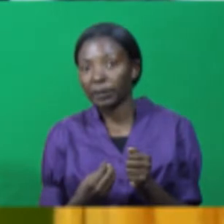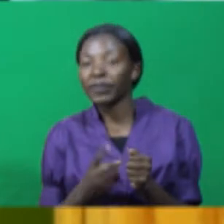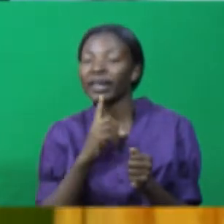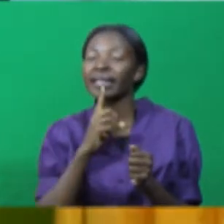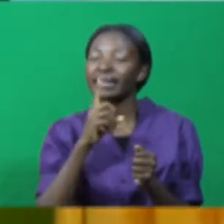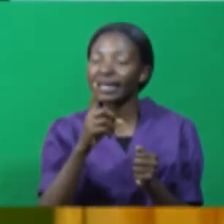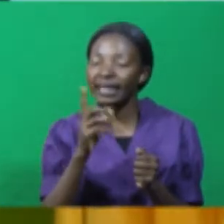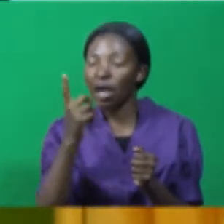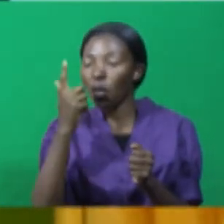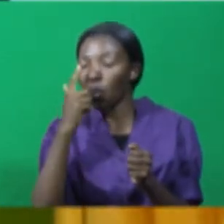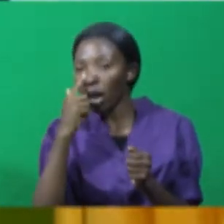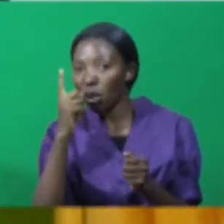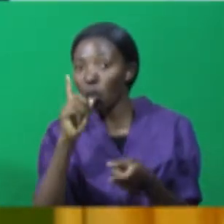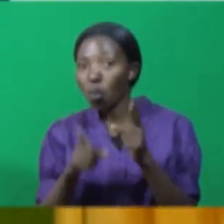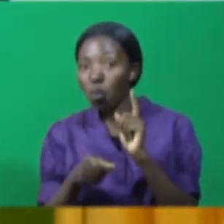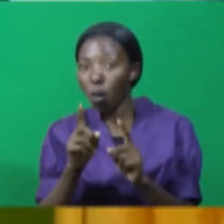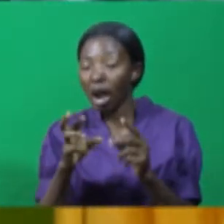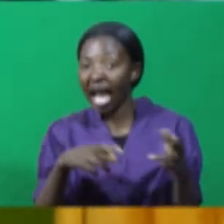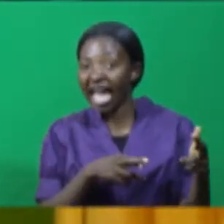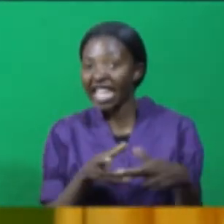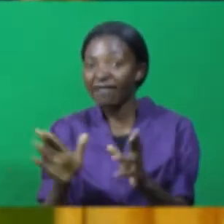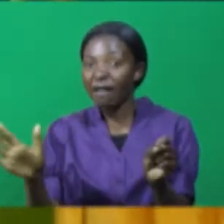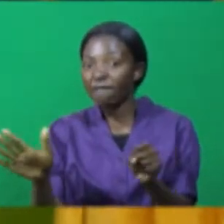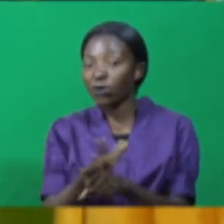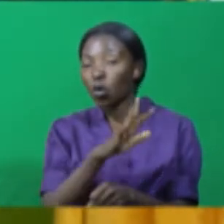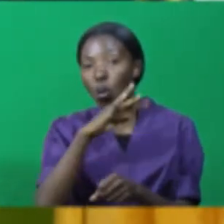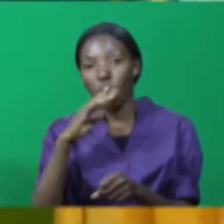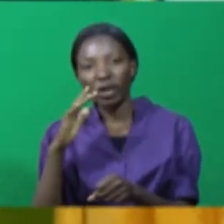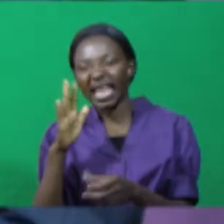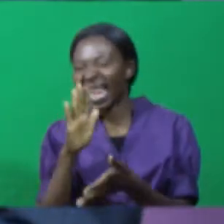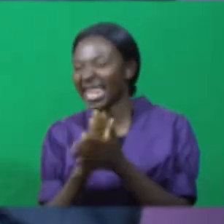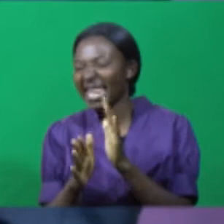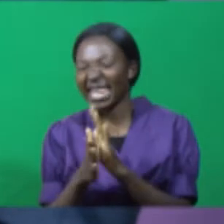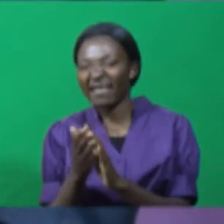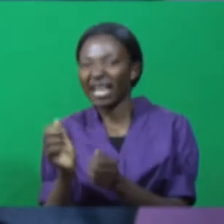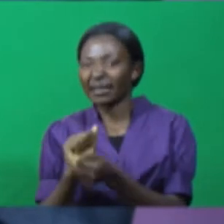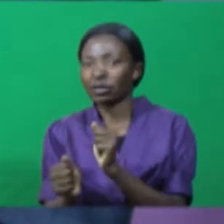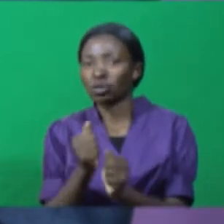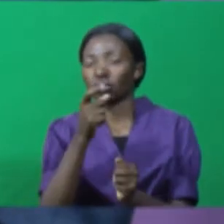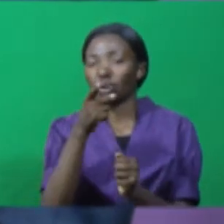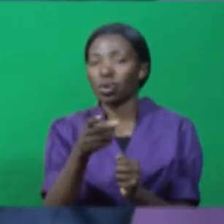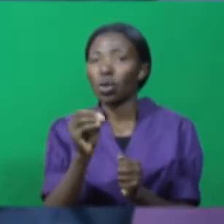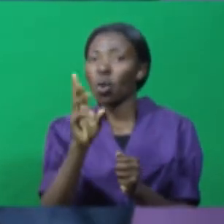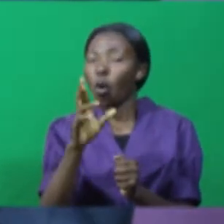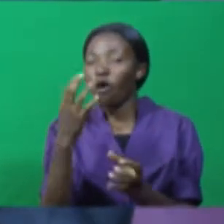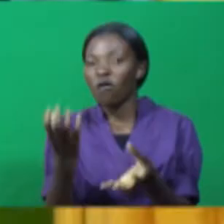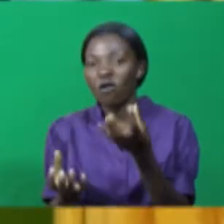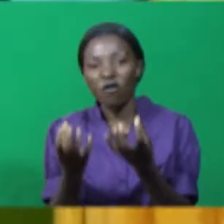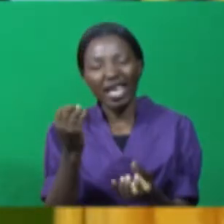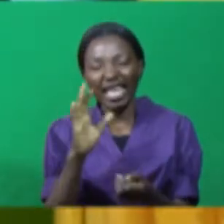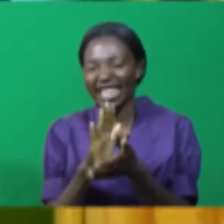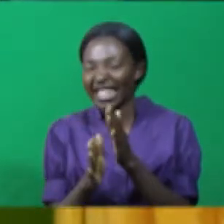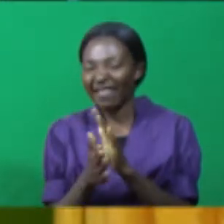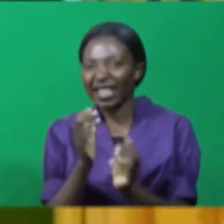Anoti ukapinda nemurwizi rwakazara. Ari kukukukure. Chero kupinda nemumoto